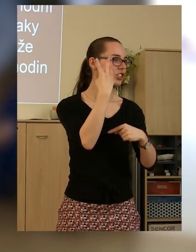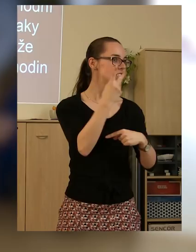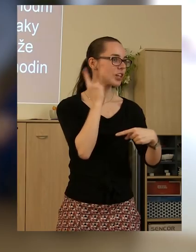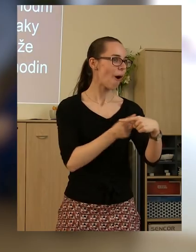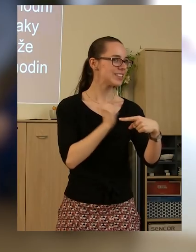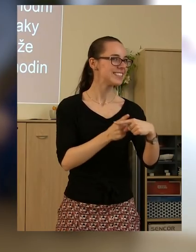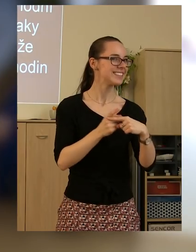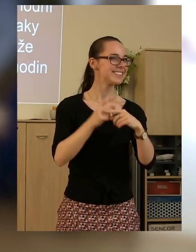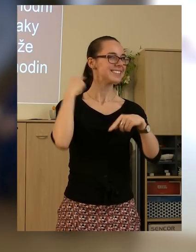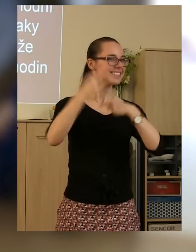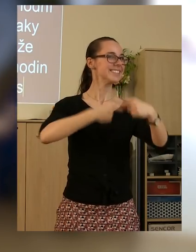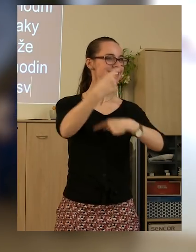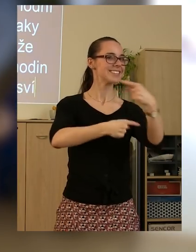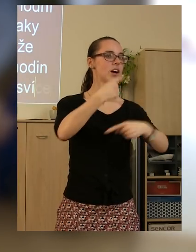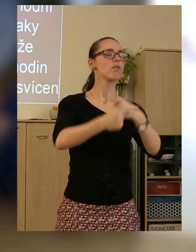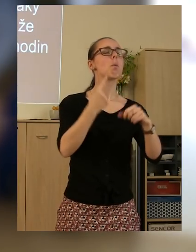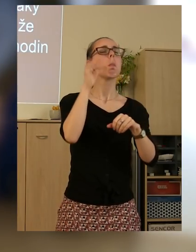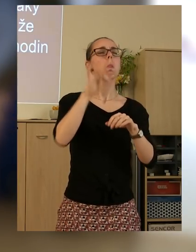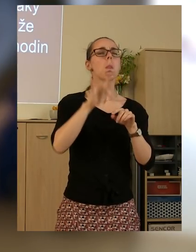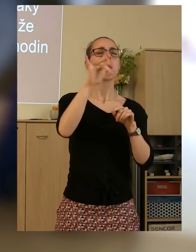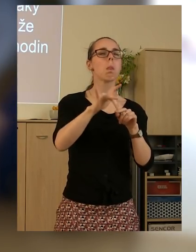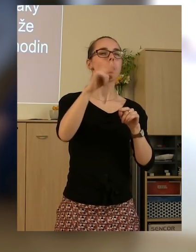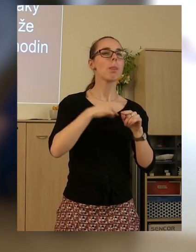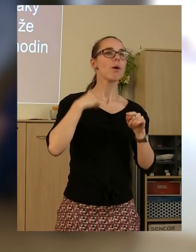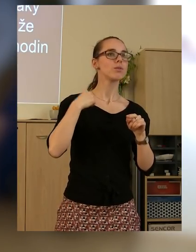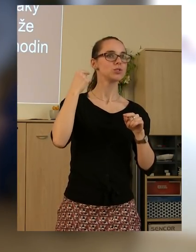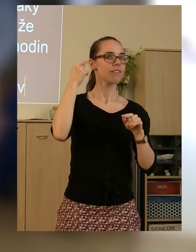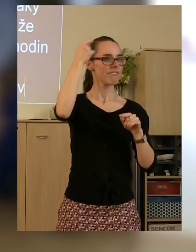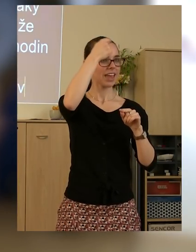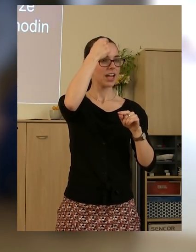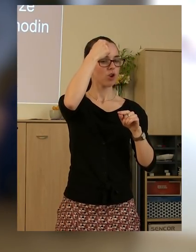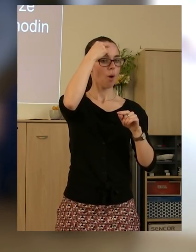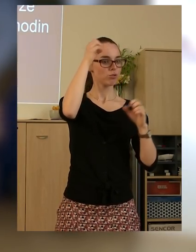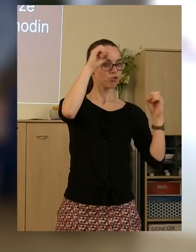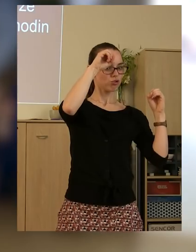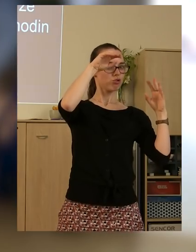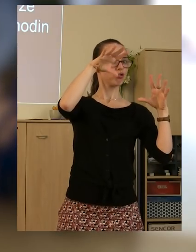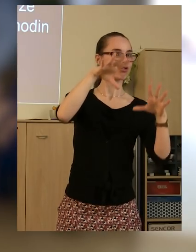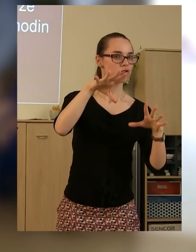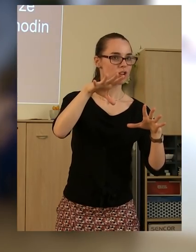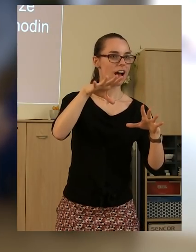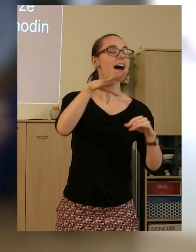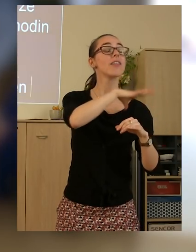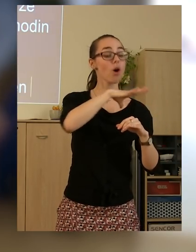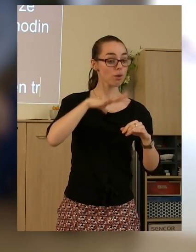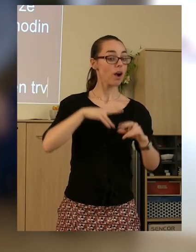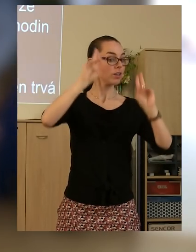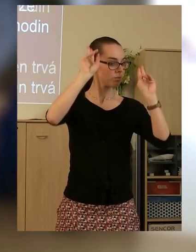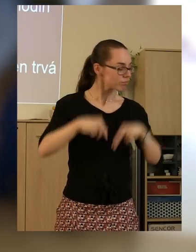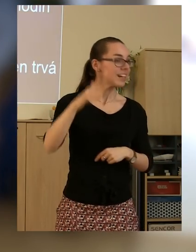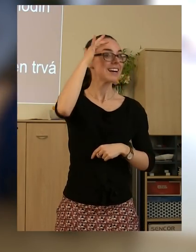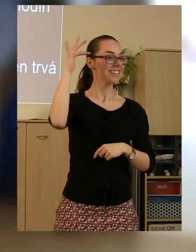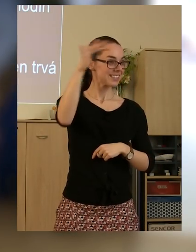přesvícený bdělostí našeho vědomí. Ale ve skutečnosti sen trvá 24 hodin denně. On je to